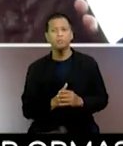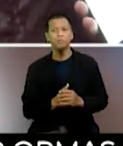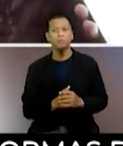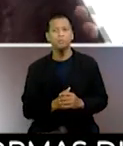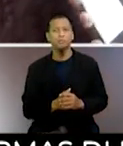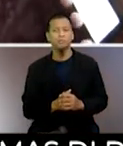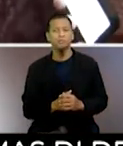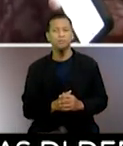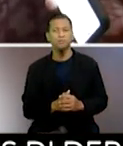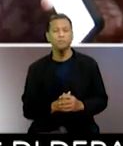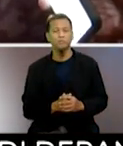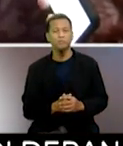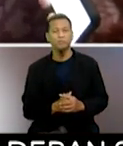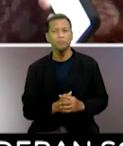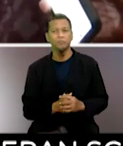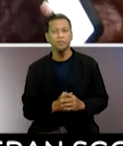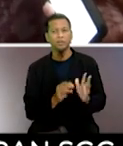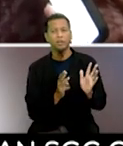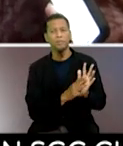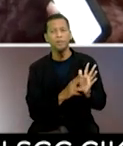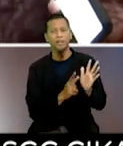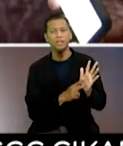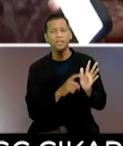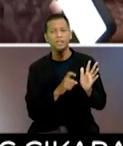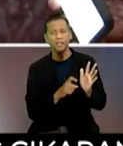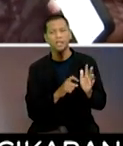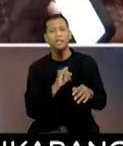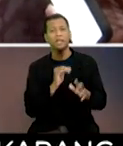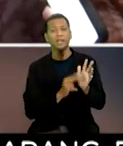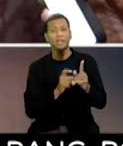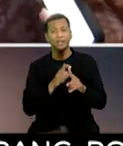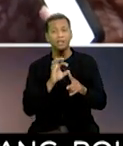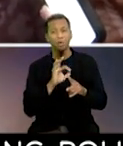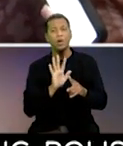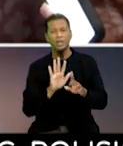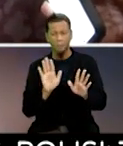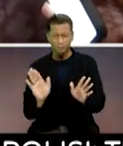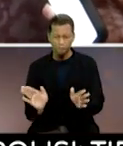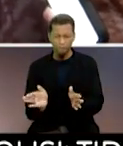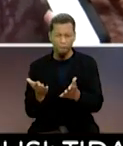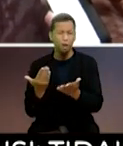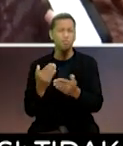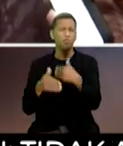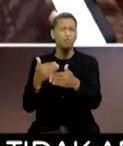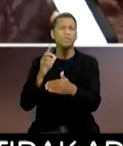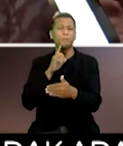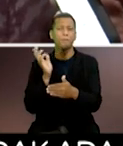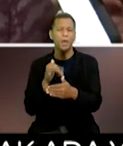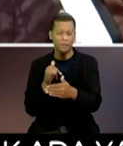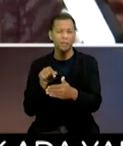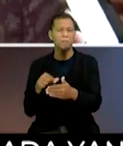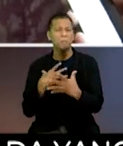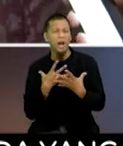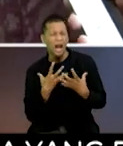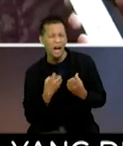Park Hyatt Jakarta. MNC Lido karena KEK jadi akan lebih cepat progresnya, jadi tahun ini mudah-mudahan yang bisa selesai